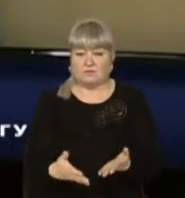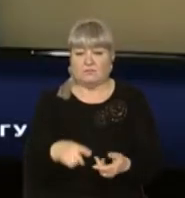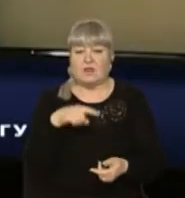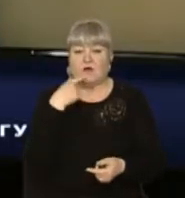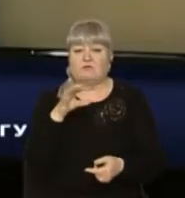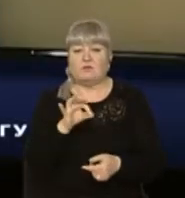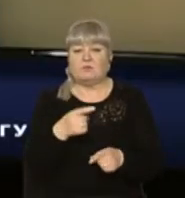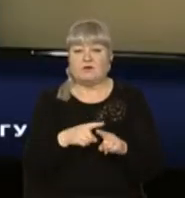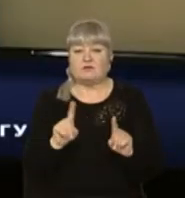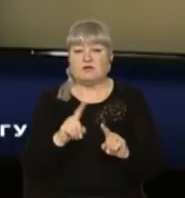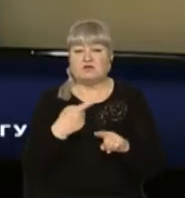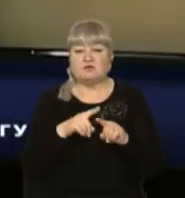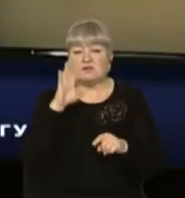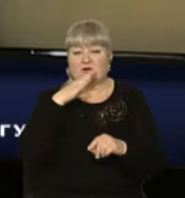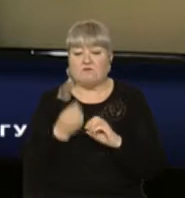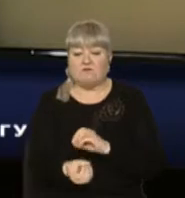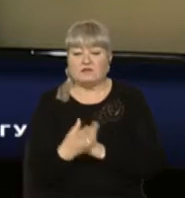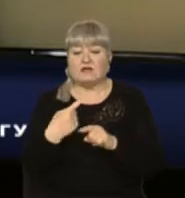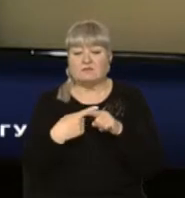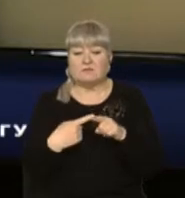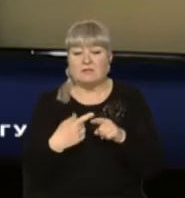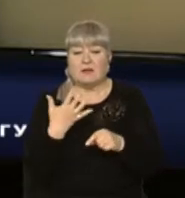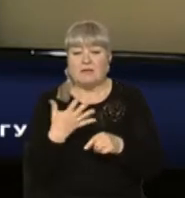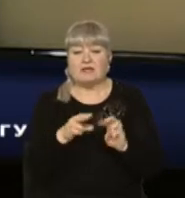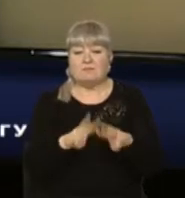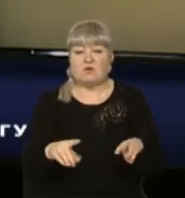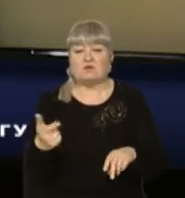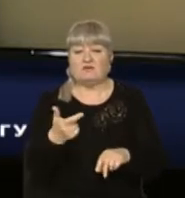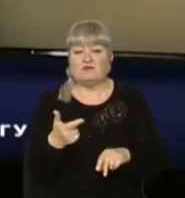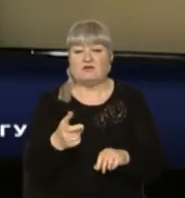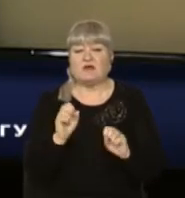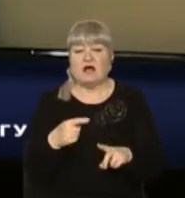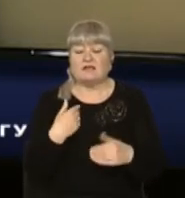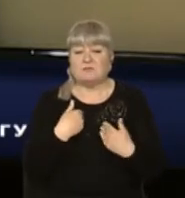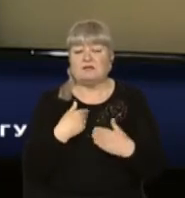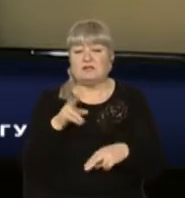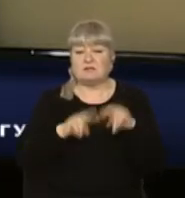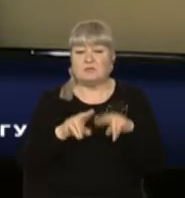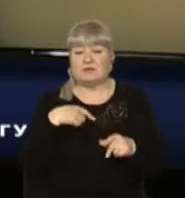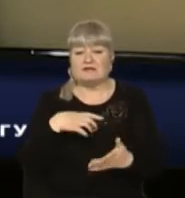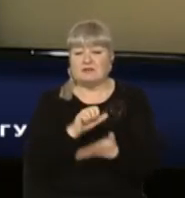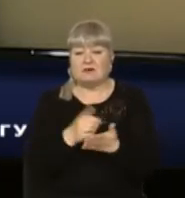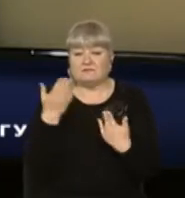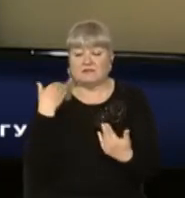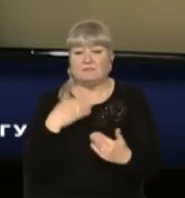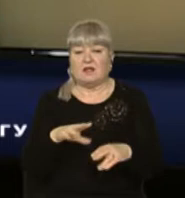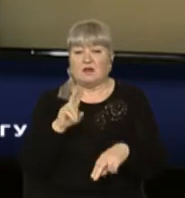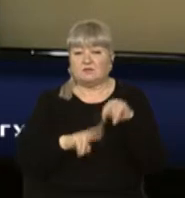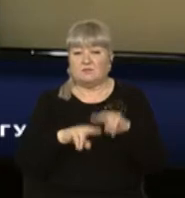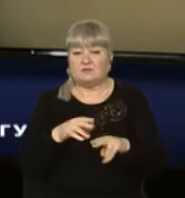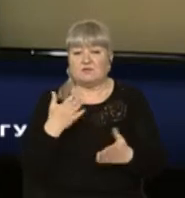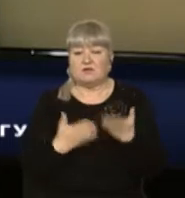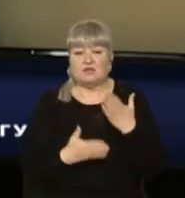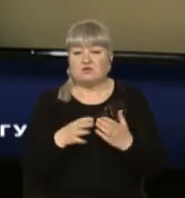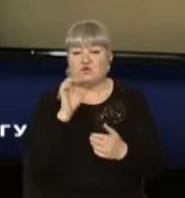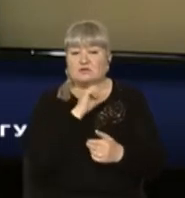що цей фонтан – це 5 мільйонів гривень, а 5 мільйонів гривень, так як мені забудовнику, а я займався будівництвом, це, я вам скажу відверто, якщо не